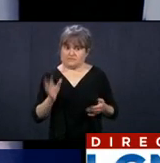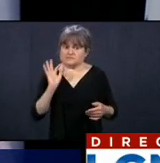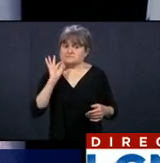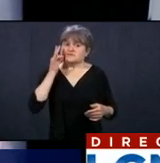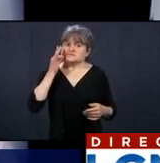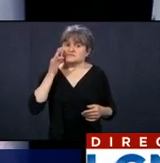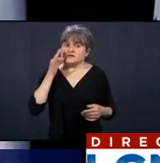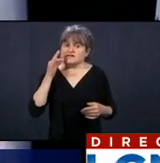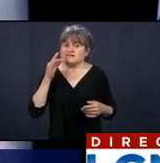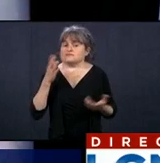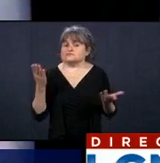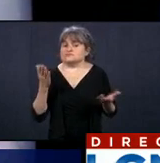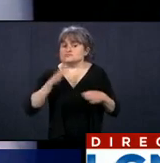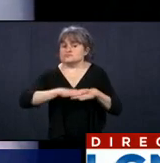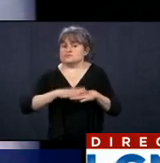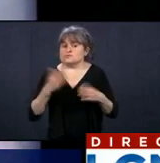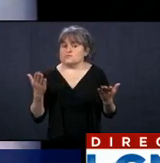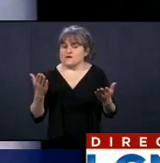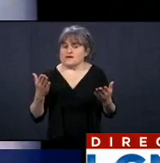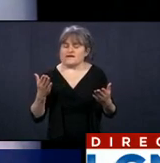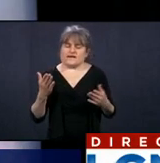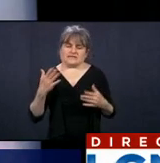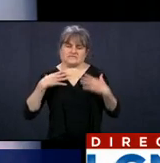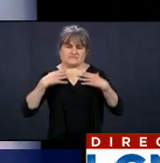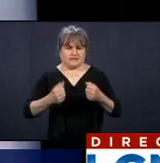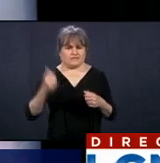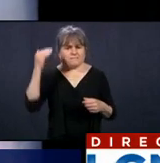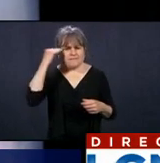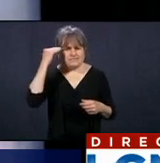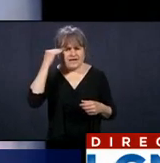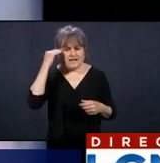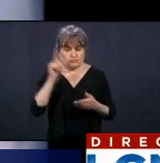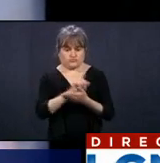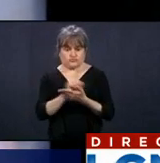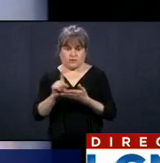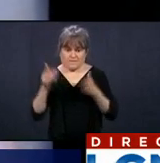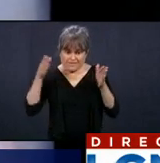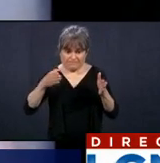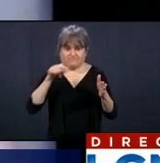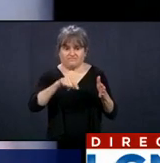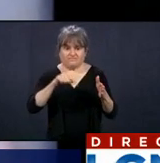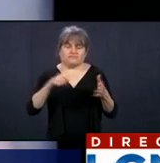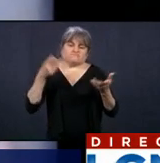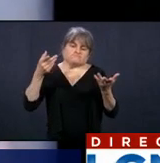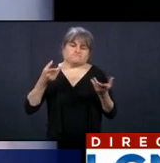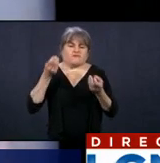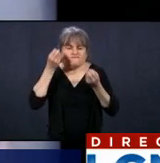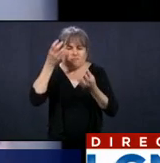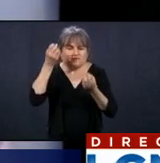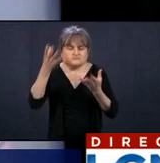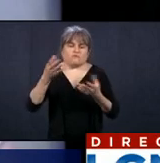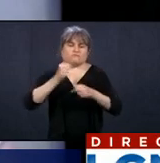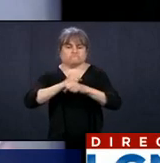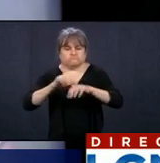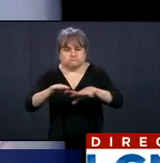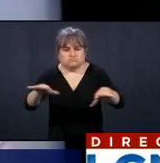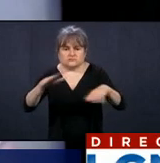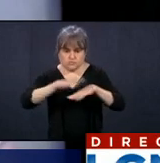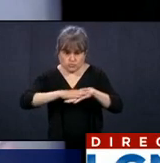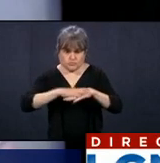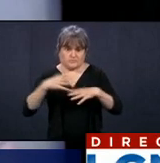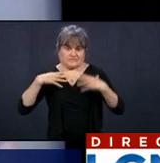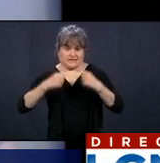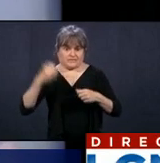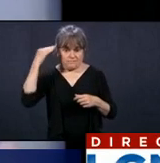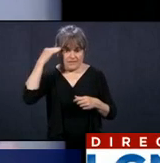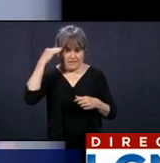Semaine nationale de la santé mentale, ce qui nous donne l'occasion de parler de santé mentale, un sujet très important avec la